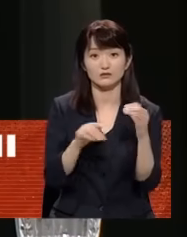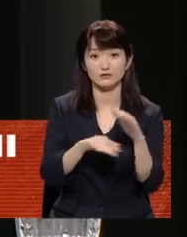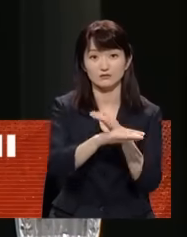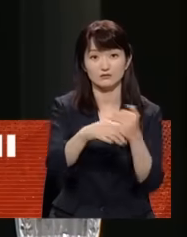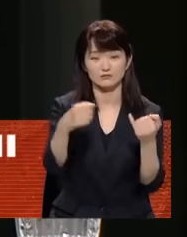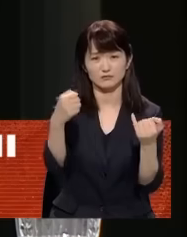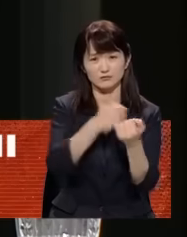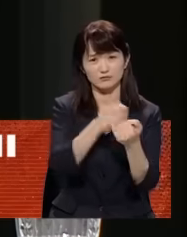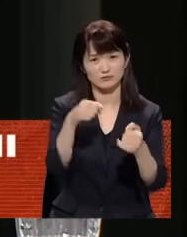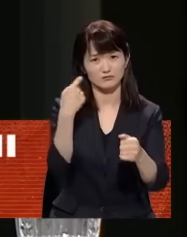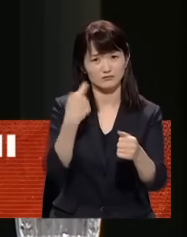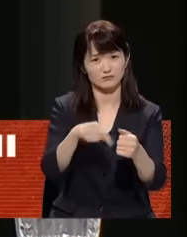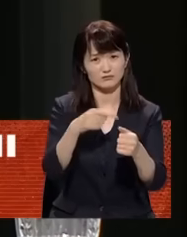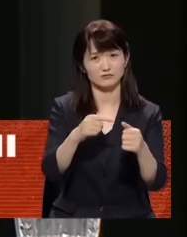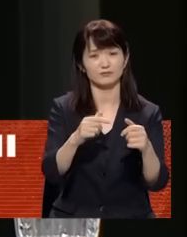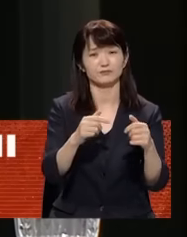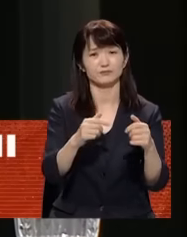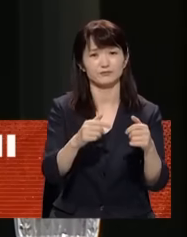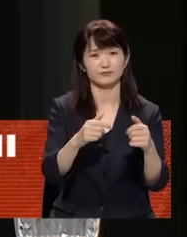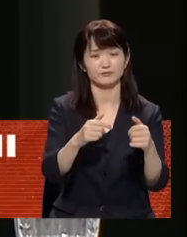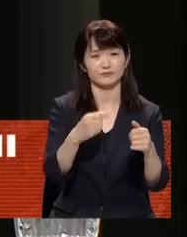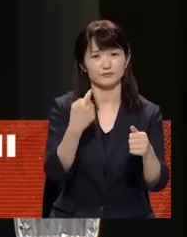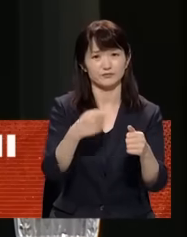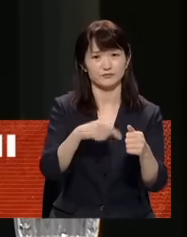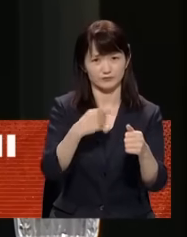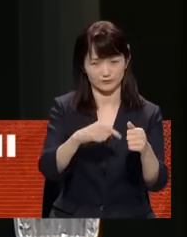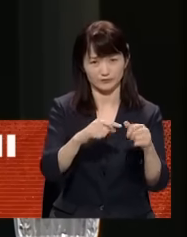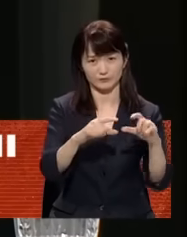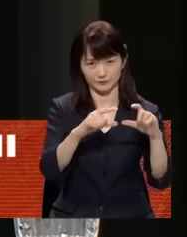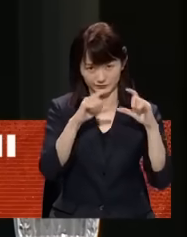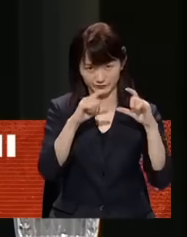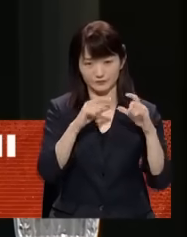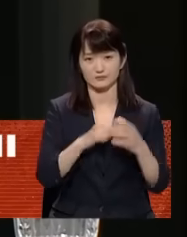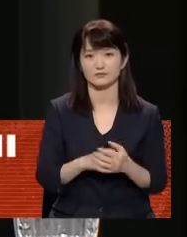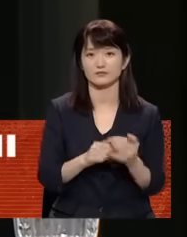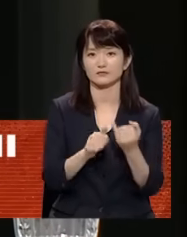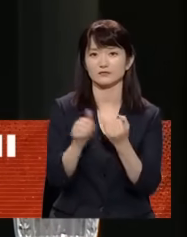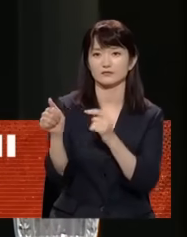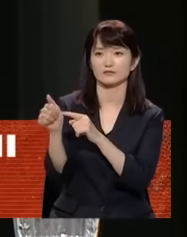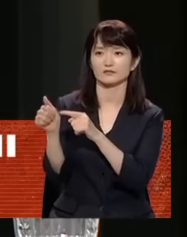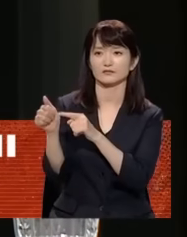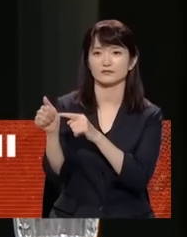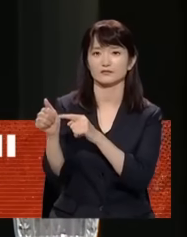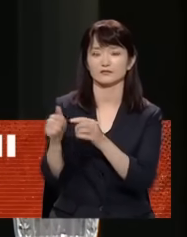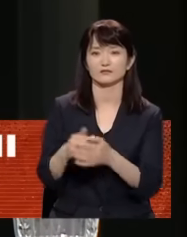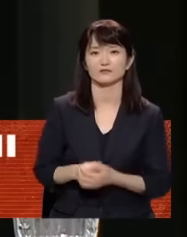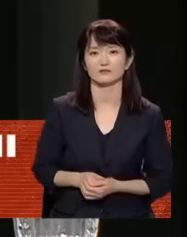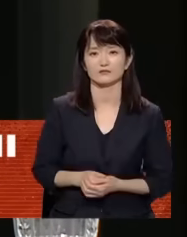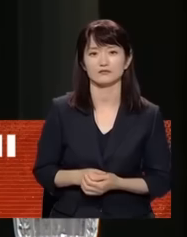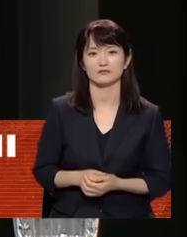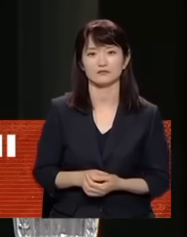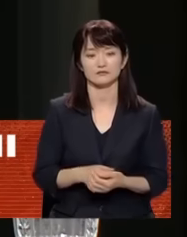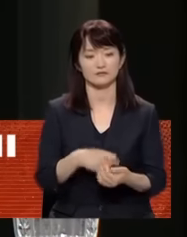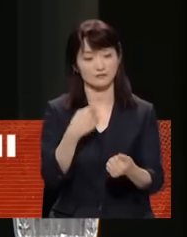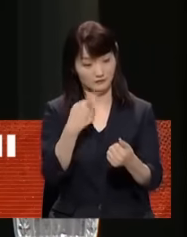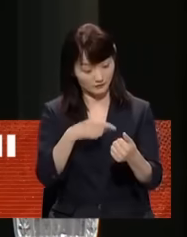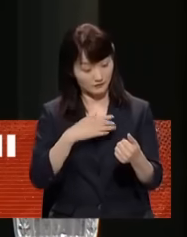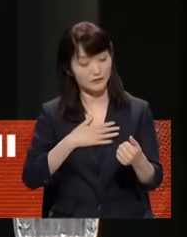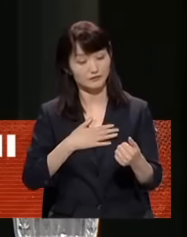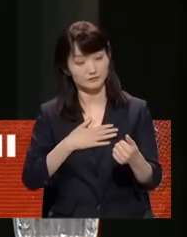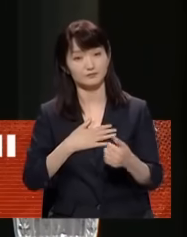가정폭력 교육 이수를 받게 됐고 남편이 아 그 교육 야 내가